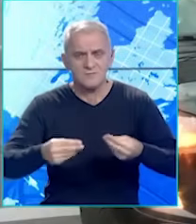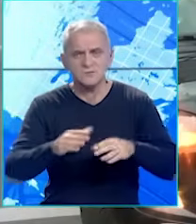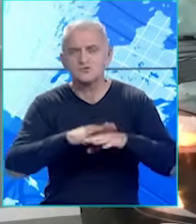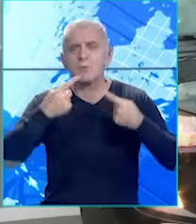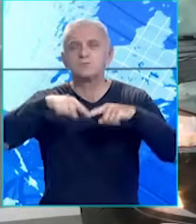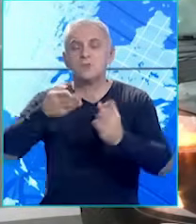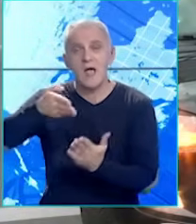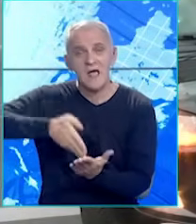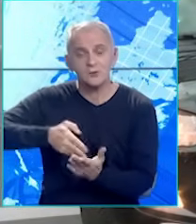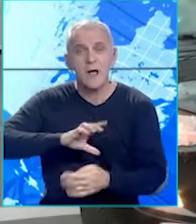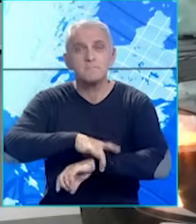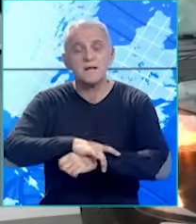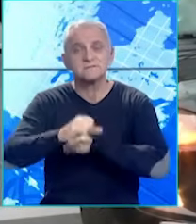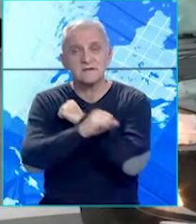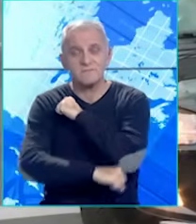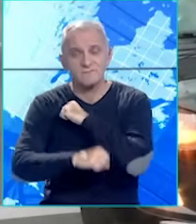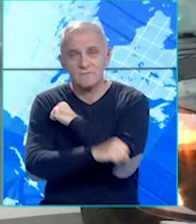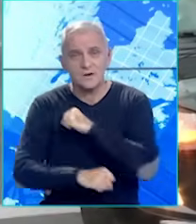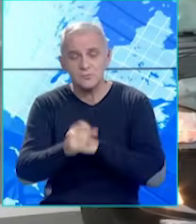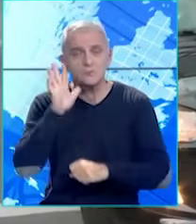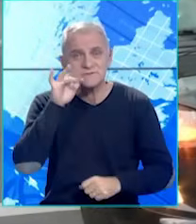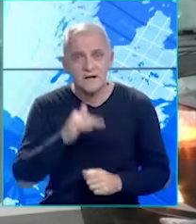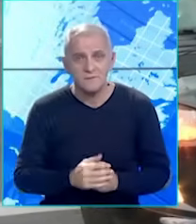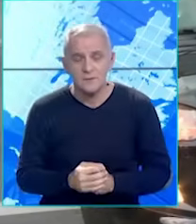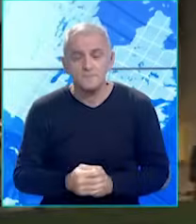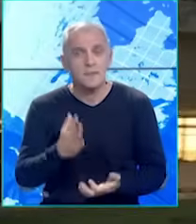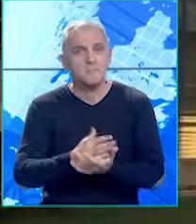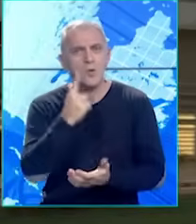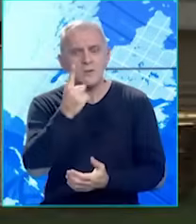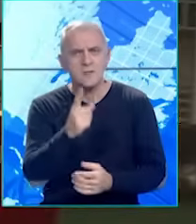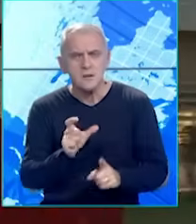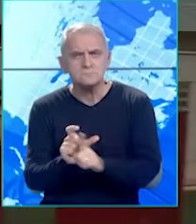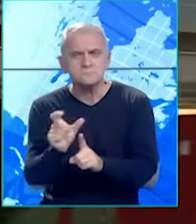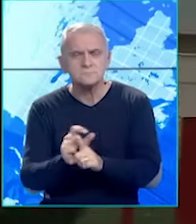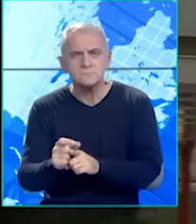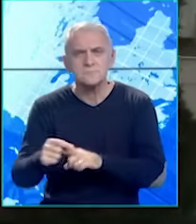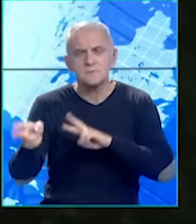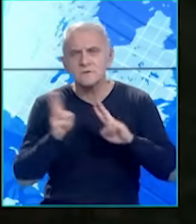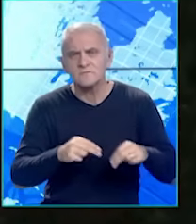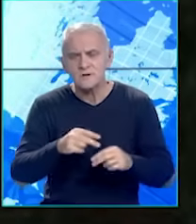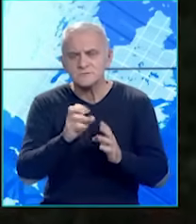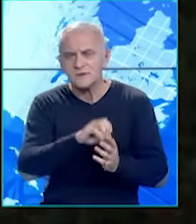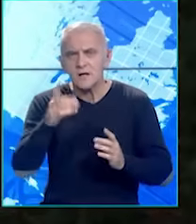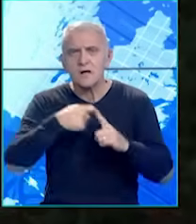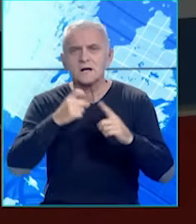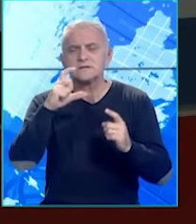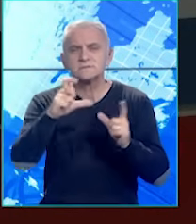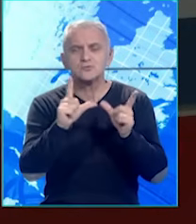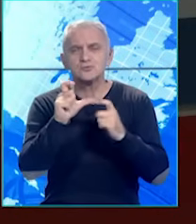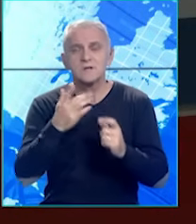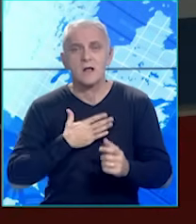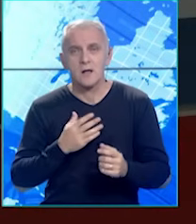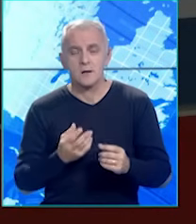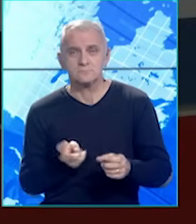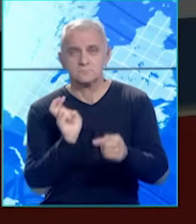hirurgiju na Medicinskom fakultetu School Science Technology u Sarajevu. Bio je jedan od zagovornika vraćanja transplantacije na CUS i pridruživanju naše